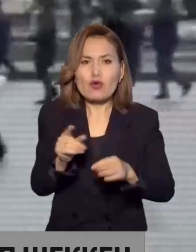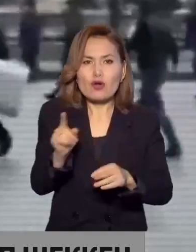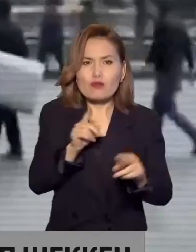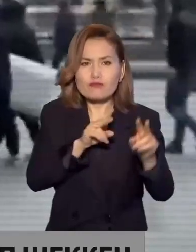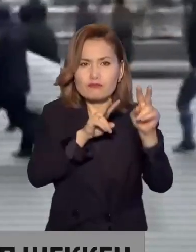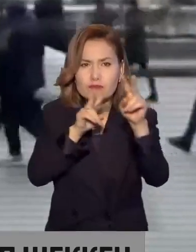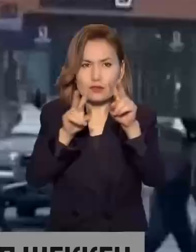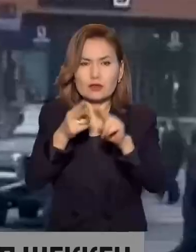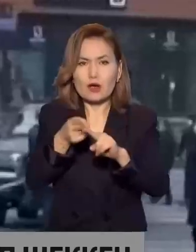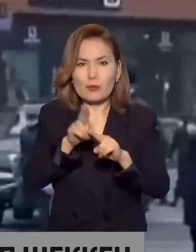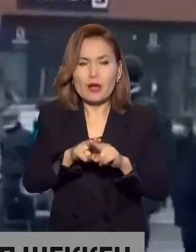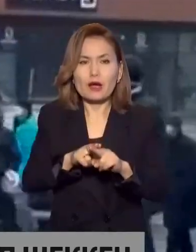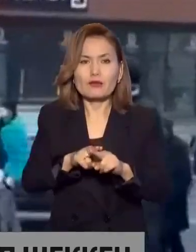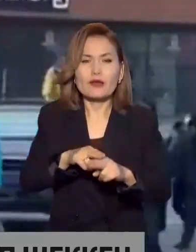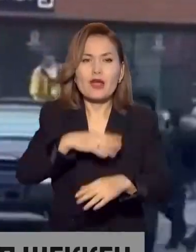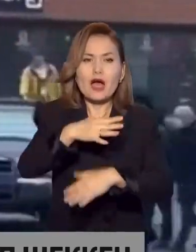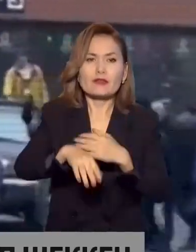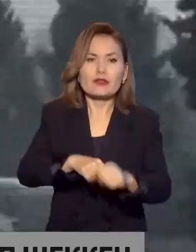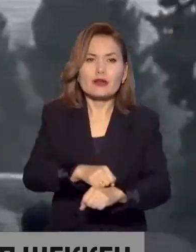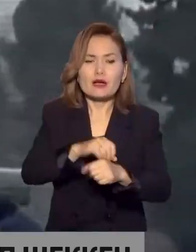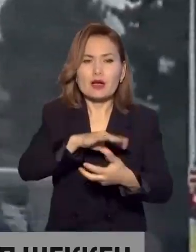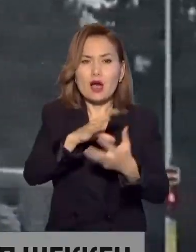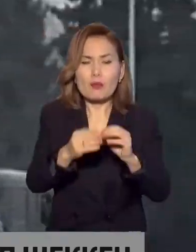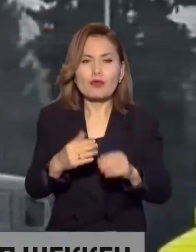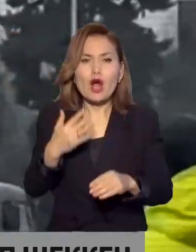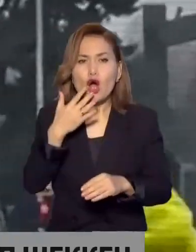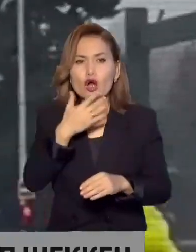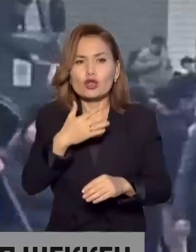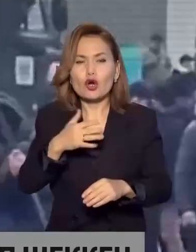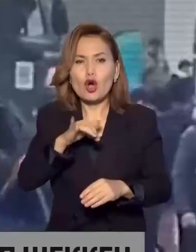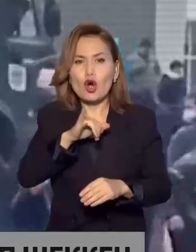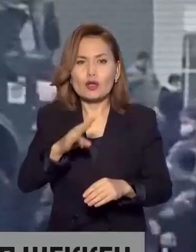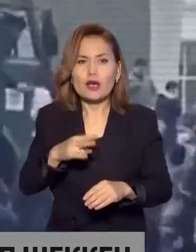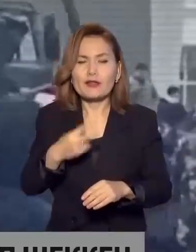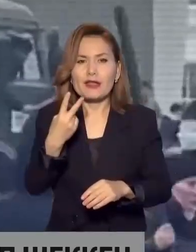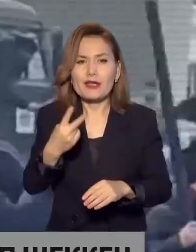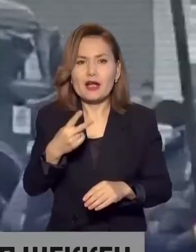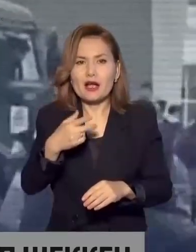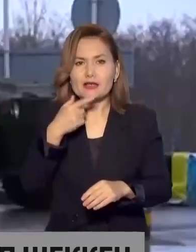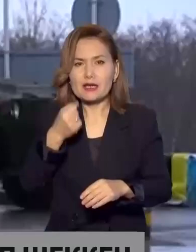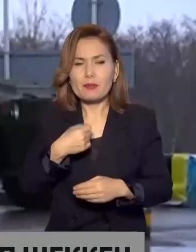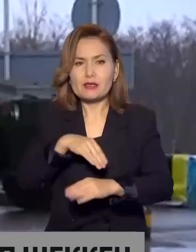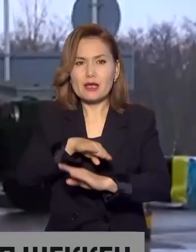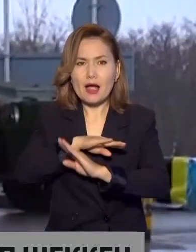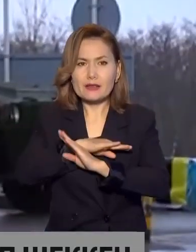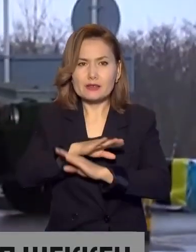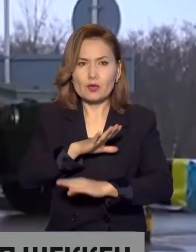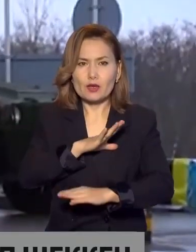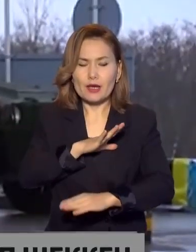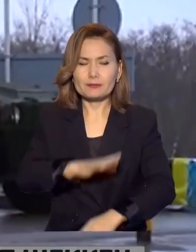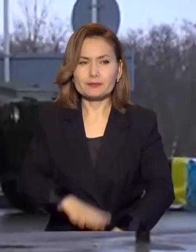істеп жатыр. Бұған дейін тәртіпсіздік салдарынан ұлттық ұланының 2 сарбазы қайтыс болған еді.